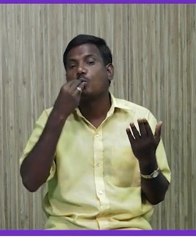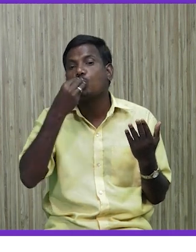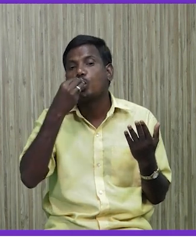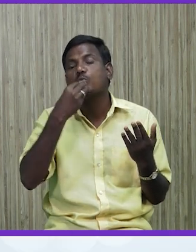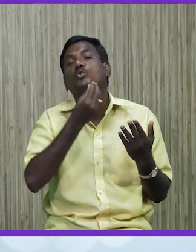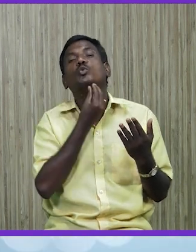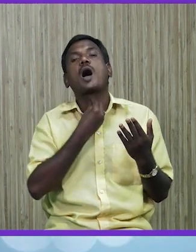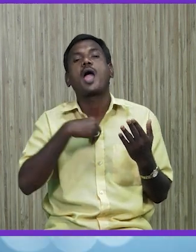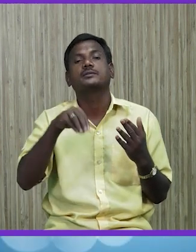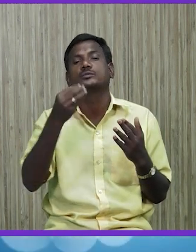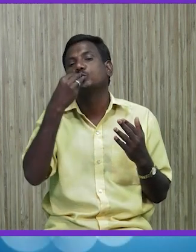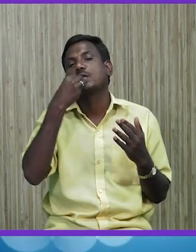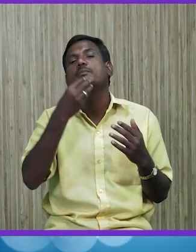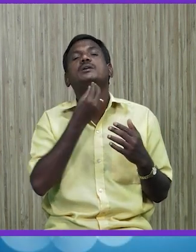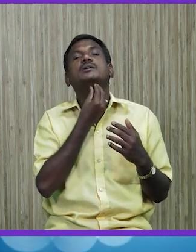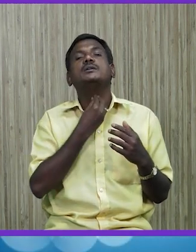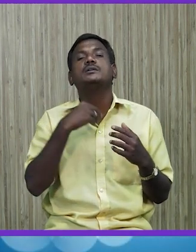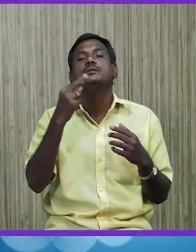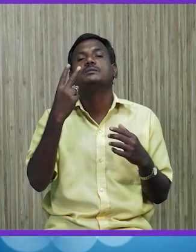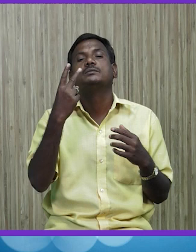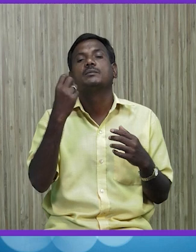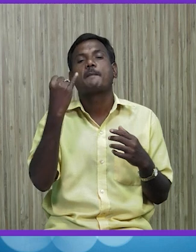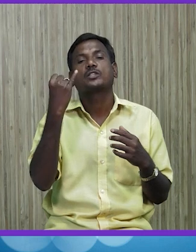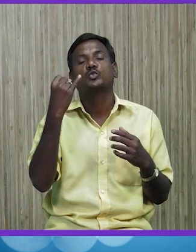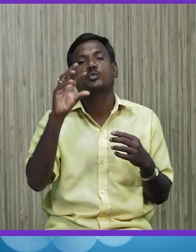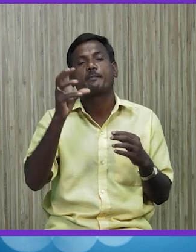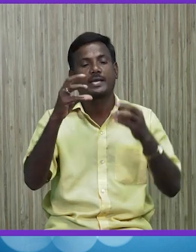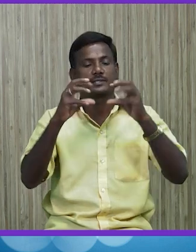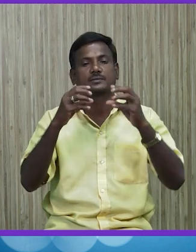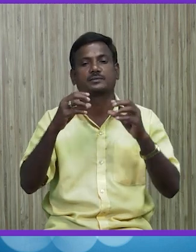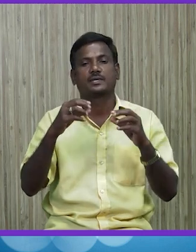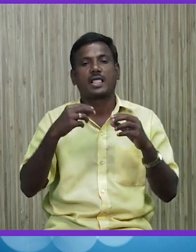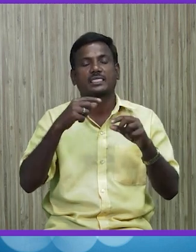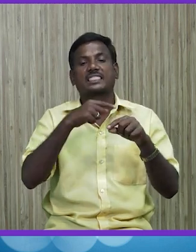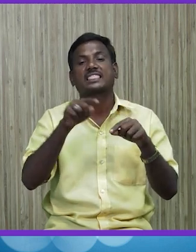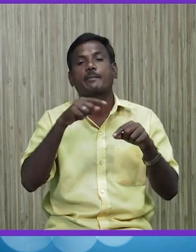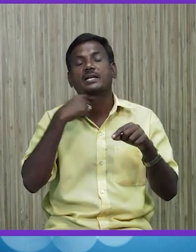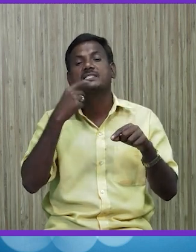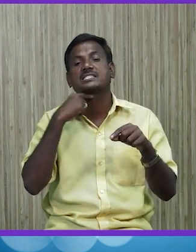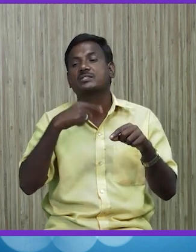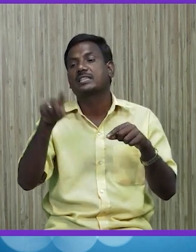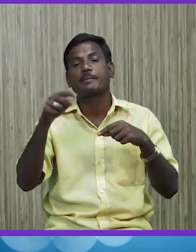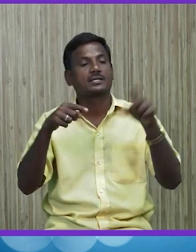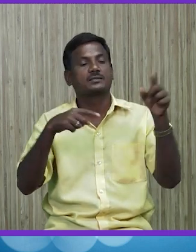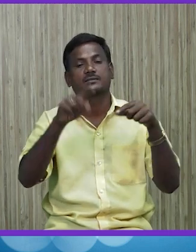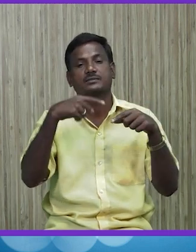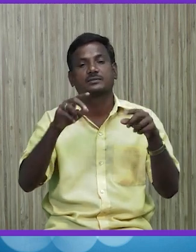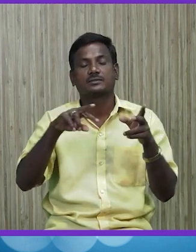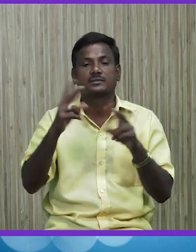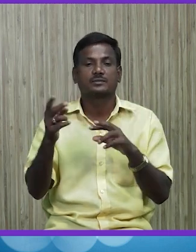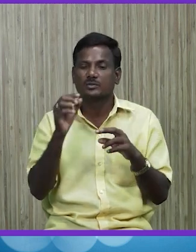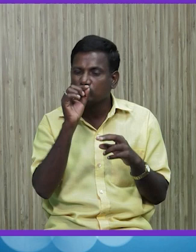உனவுக்குலாய் சிரு நீர்ப்பை தமனிகள் மற்றும் பிர